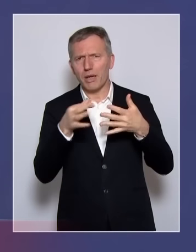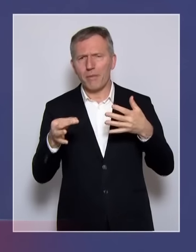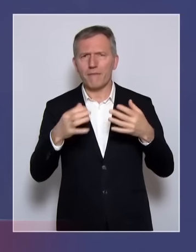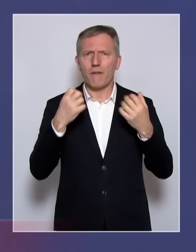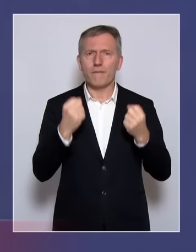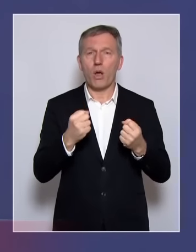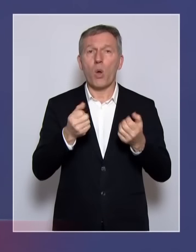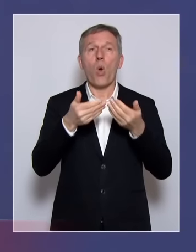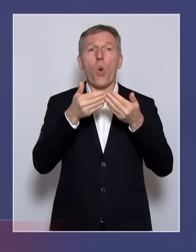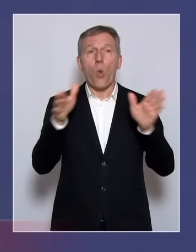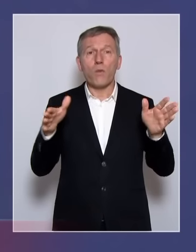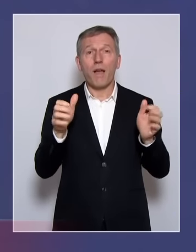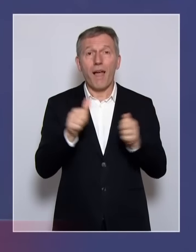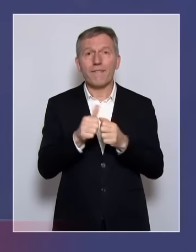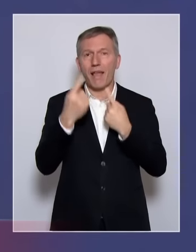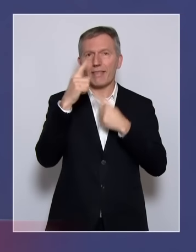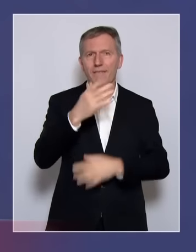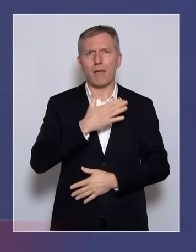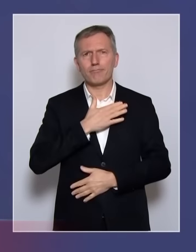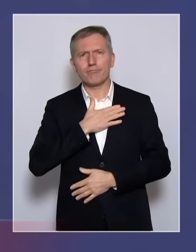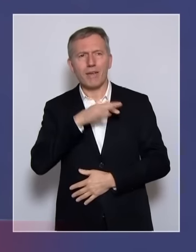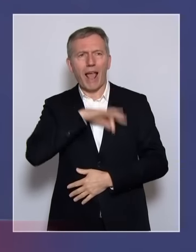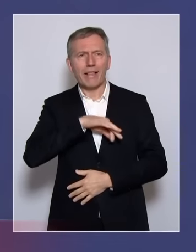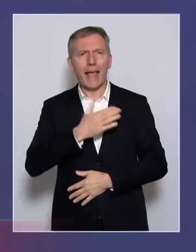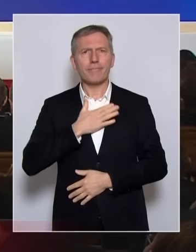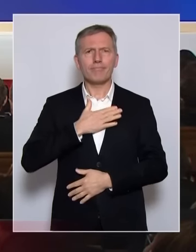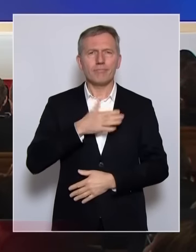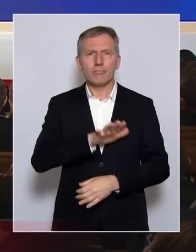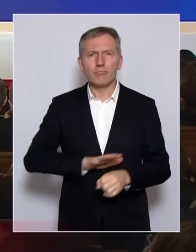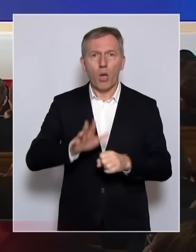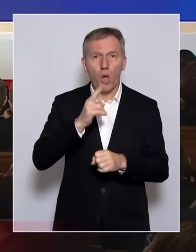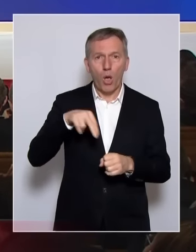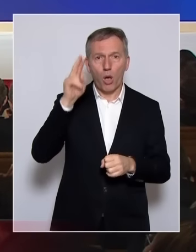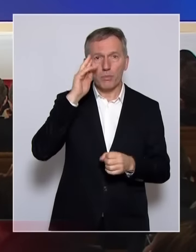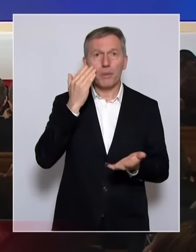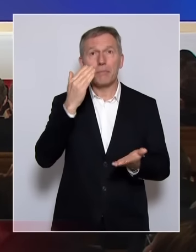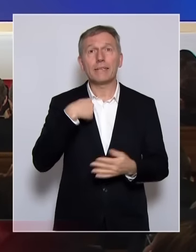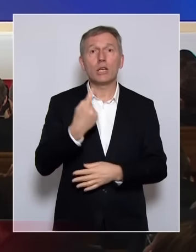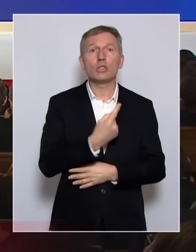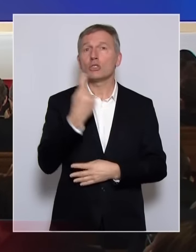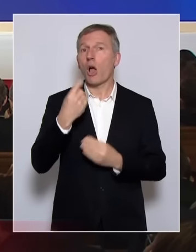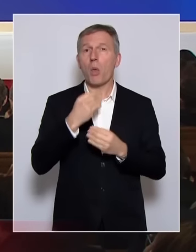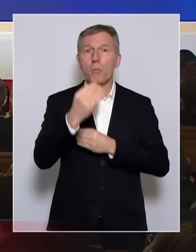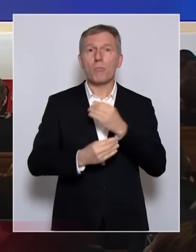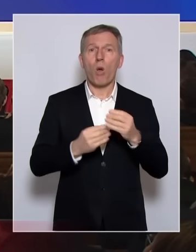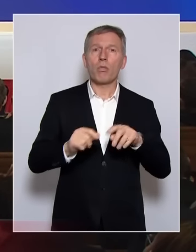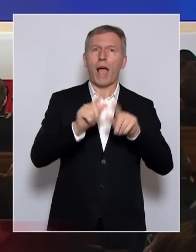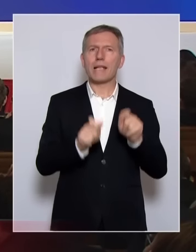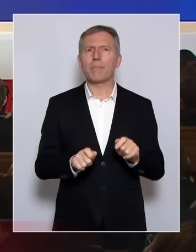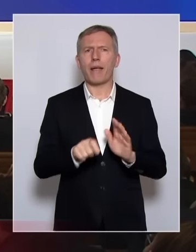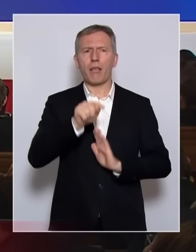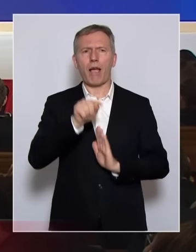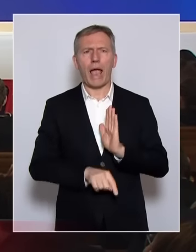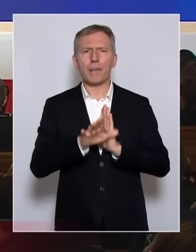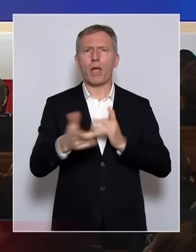L'ouverture, oui, mais en défendant nos intérêts. Et je le disais, ça ne peut pas marcher si on est les seuls au monde à respecter les règles du commerce telles qu'elles